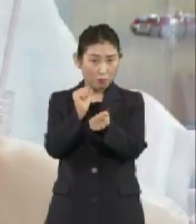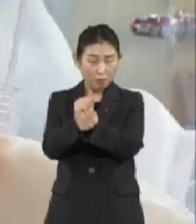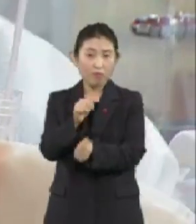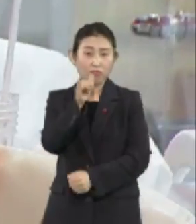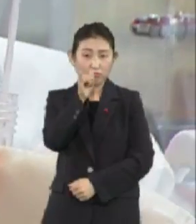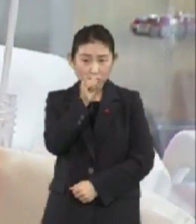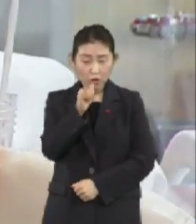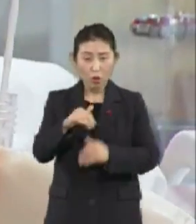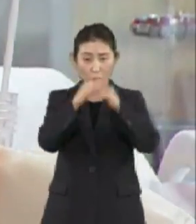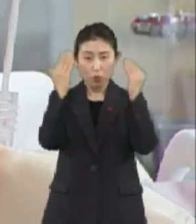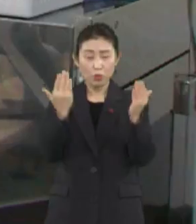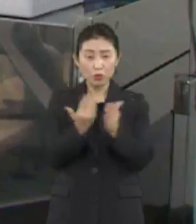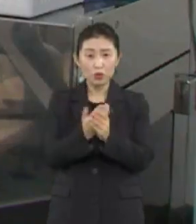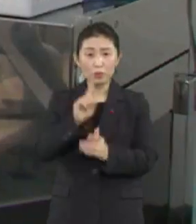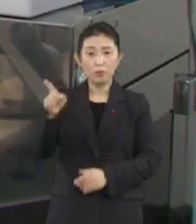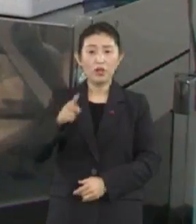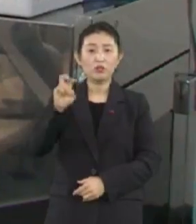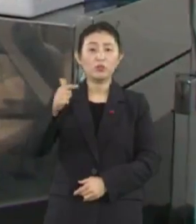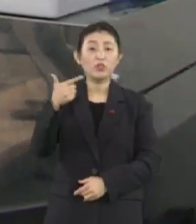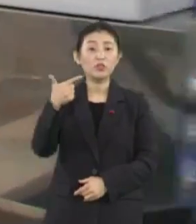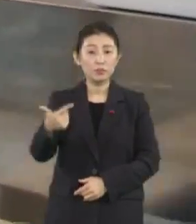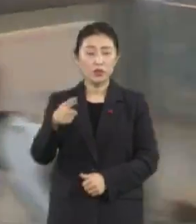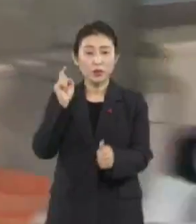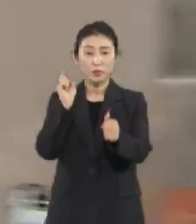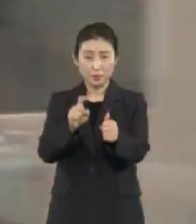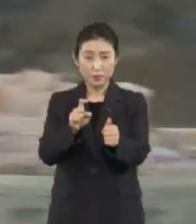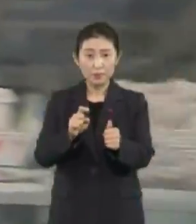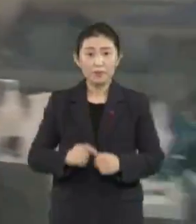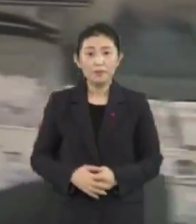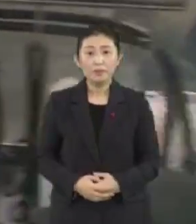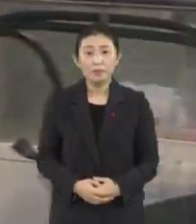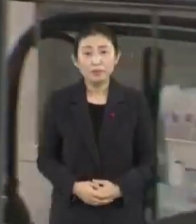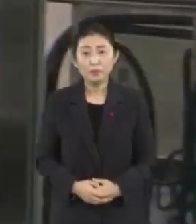이어지면서 모두 백 스물 여섯 명의 확정되었습니다